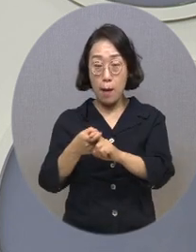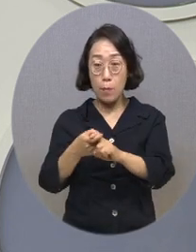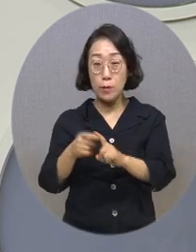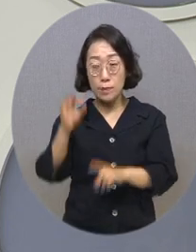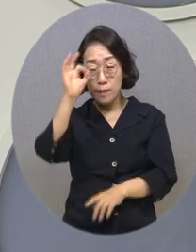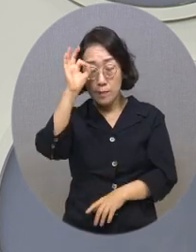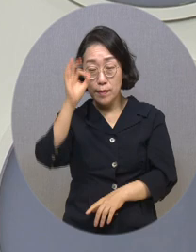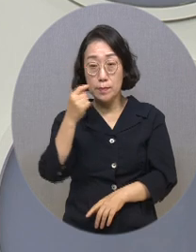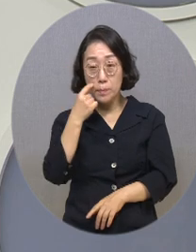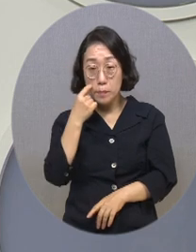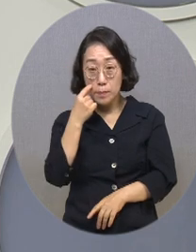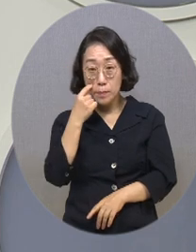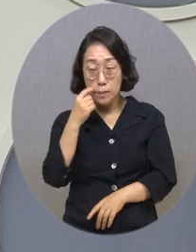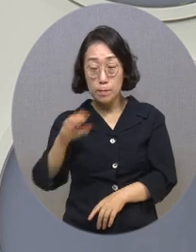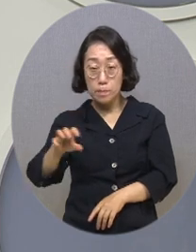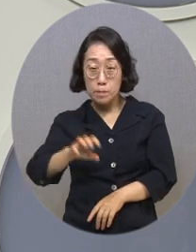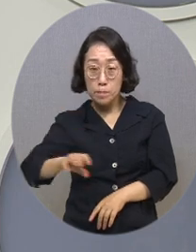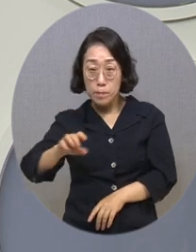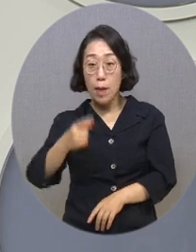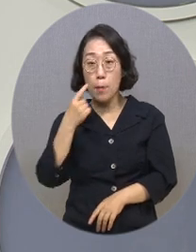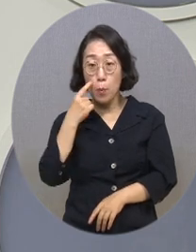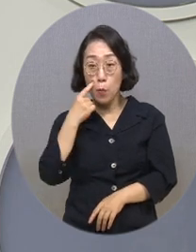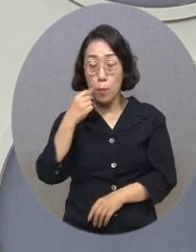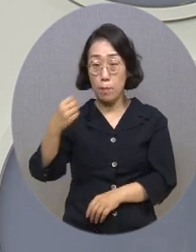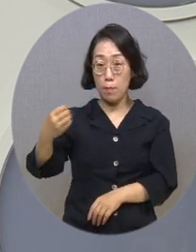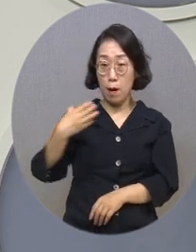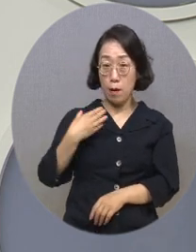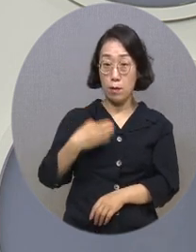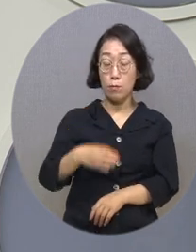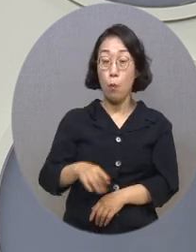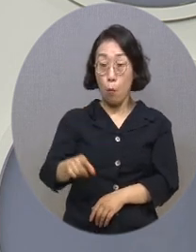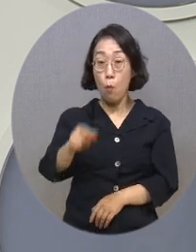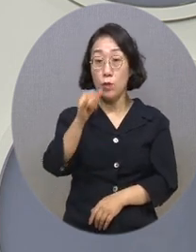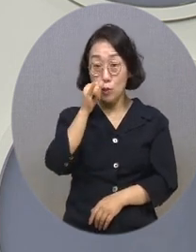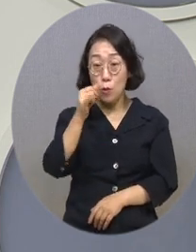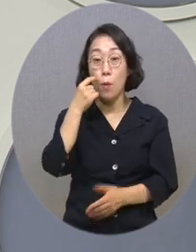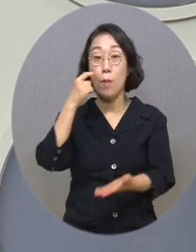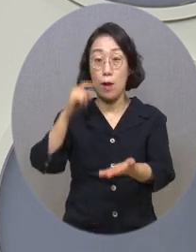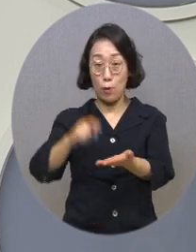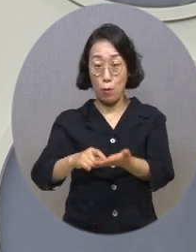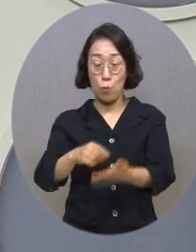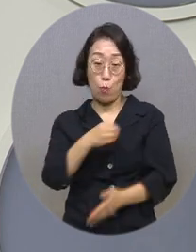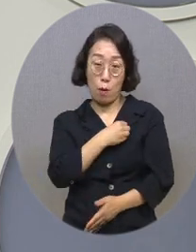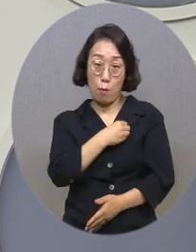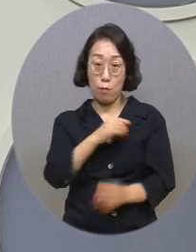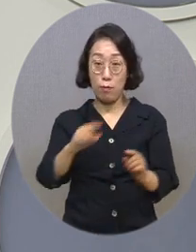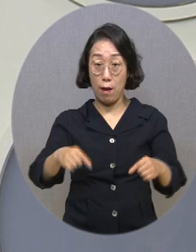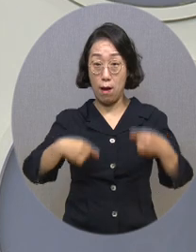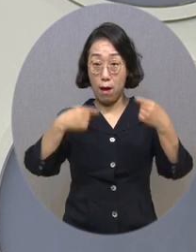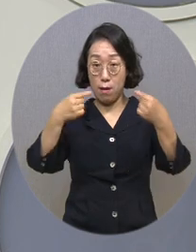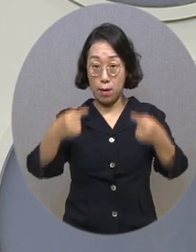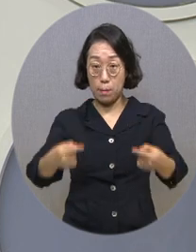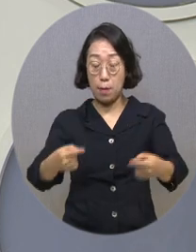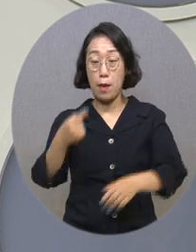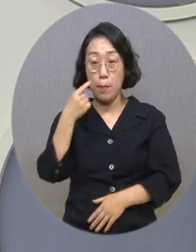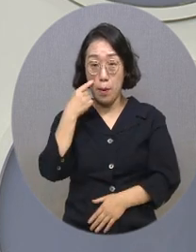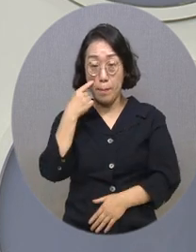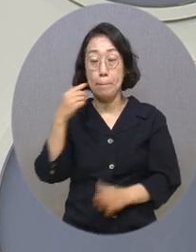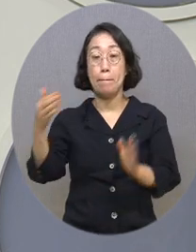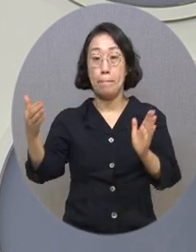보니까 카페가 있어요. 그래서 보니까 회원 가입을 하게 돼 있더라고. 그래서 회원 가입을